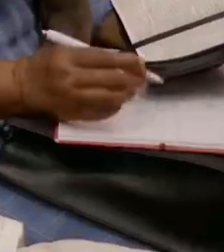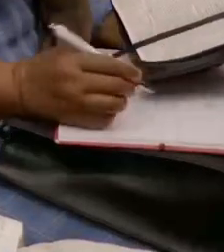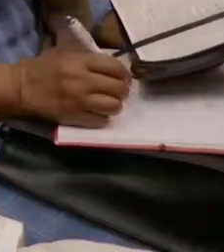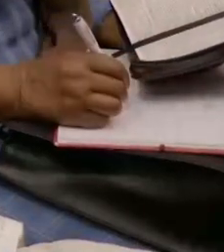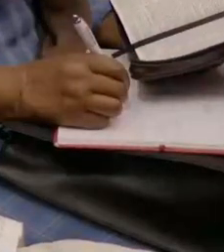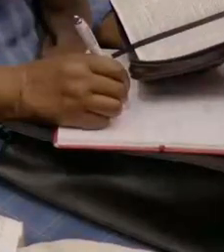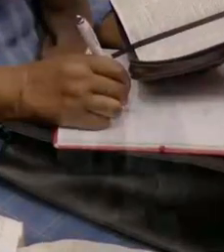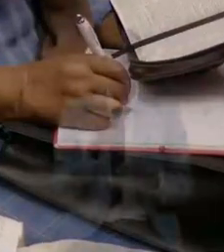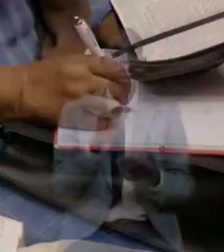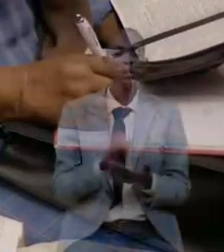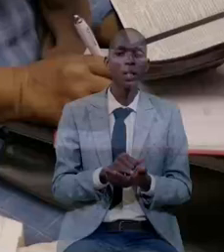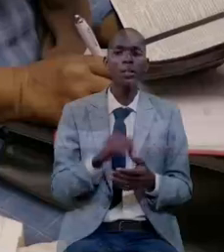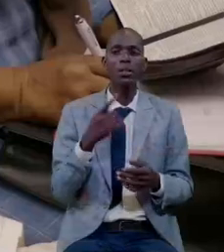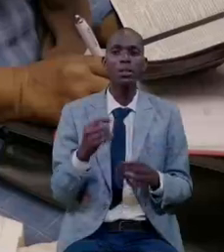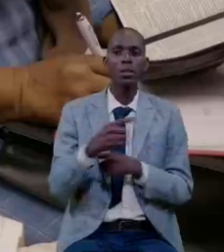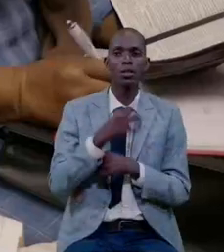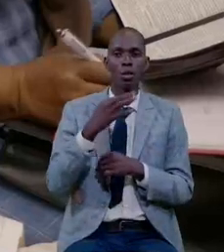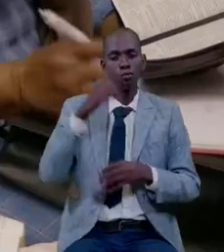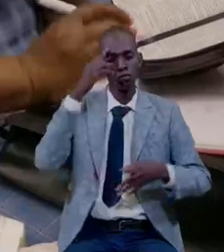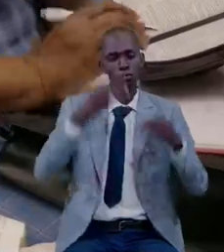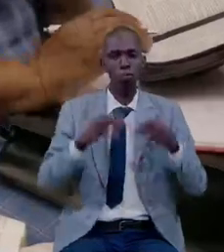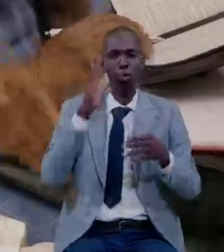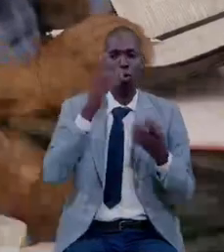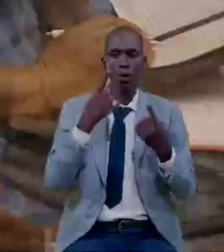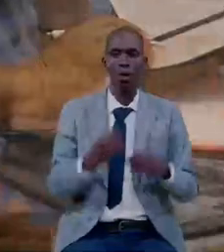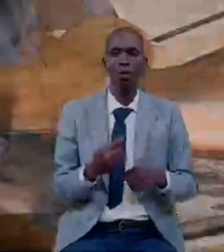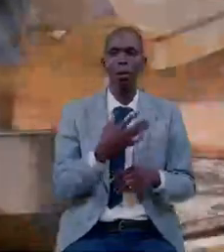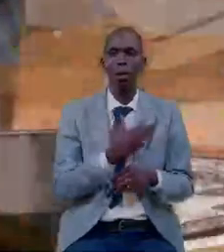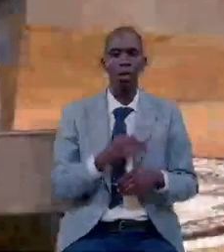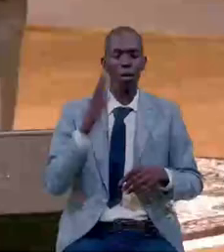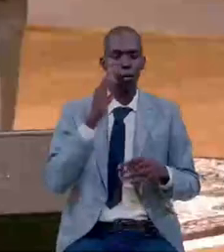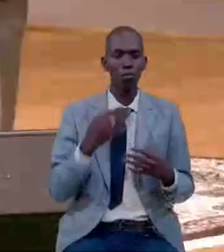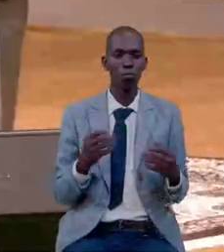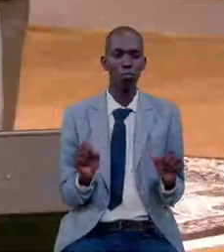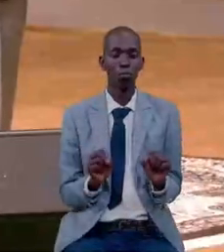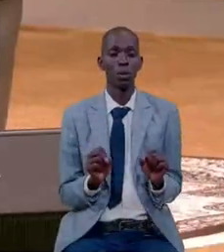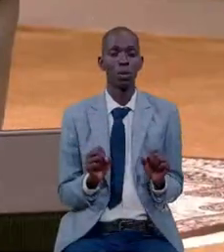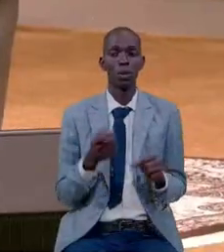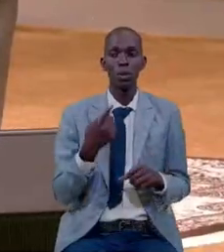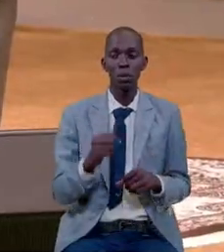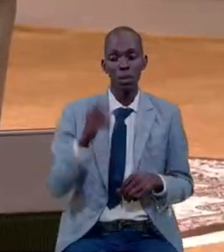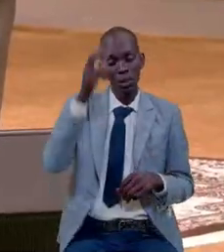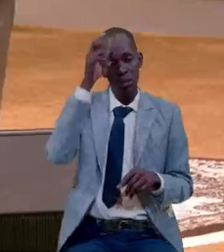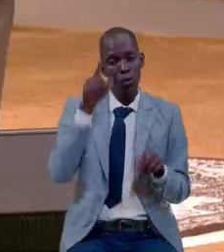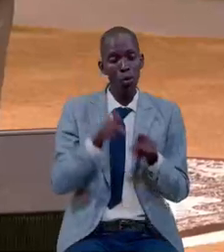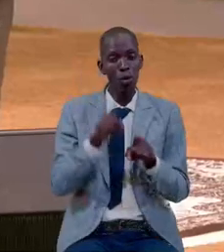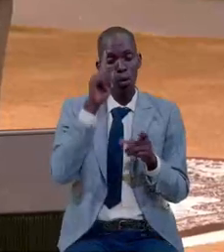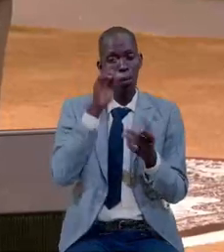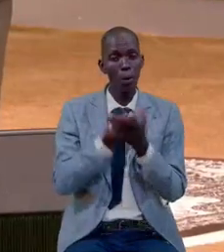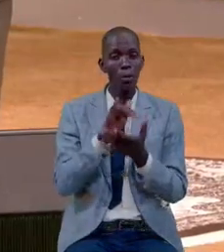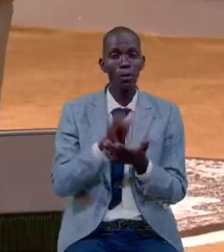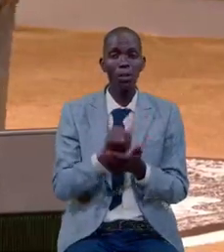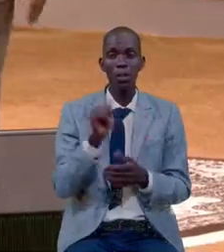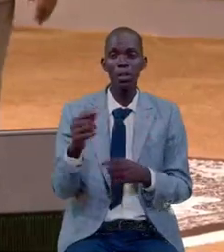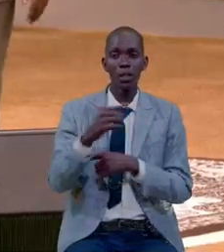croient aussi, ils croient que le jour de jugement vient et ils tremblent. Oui, les démons aussi le croient que